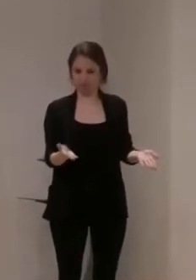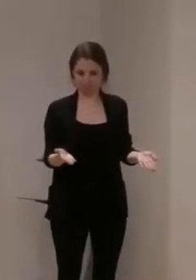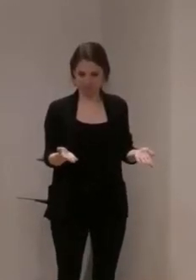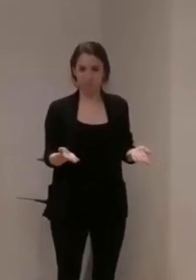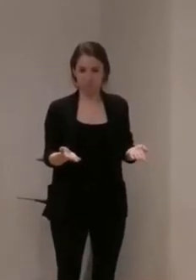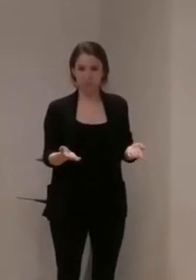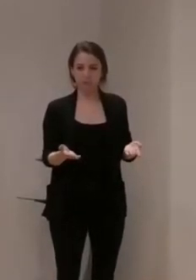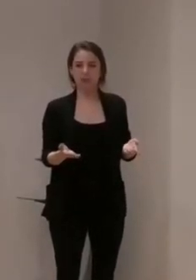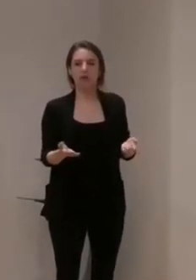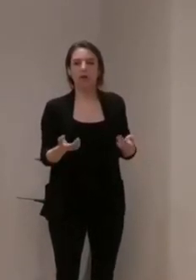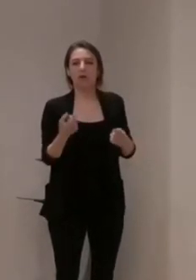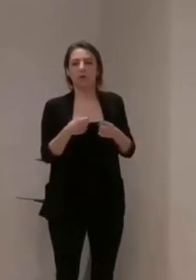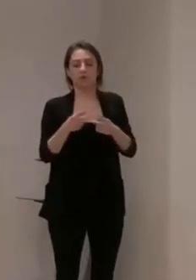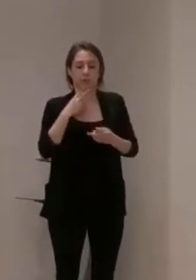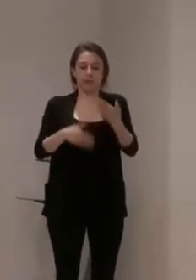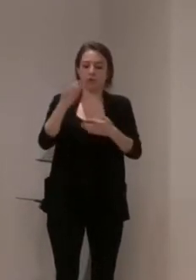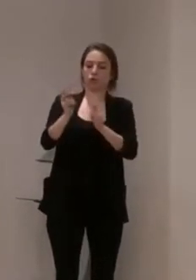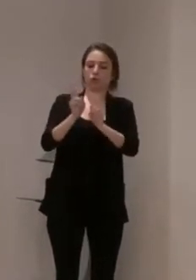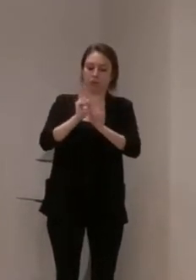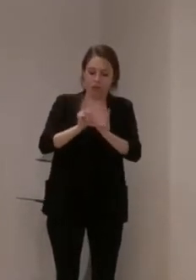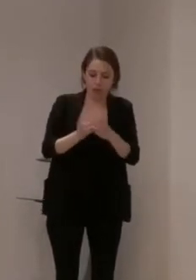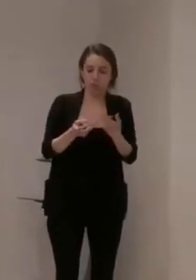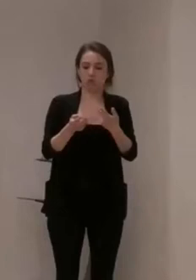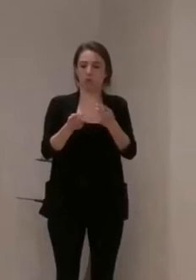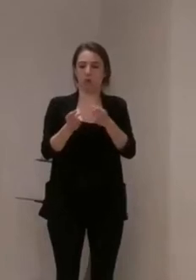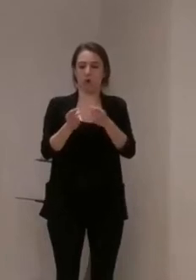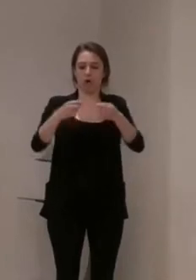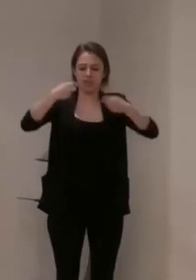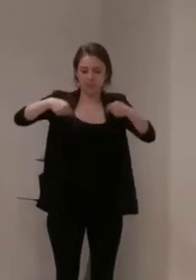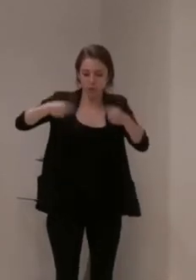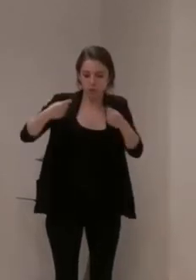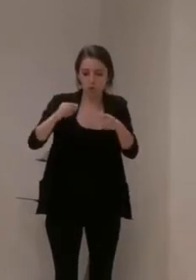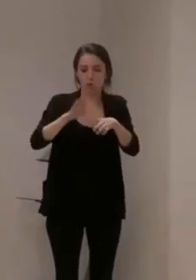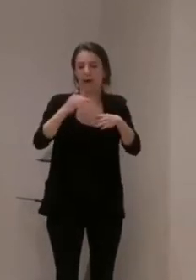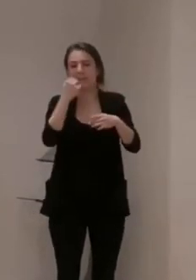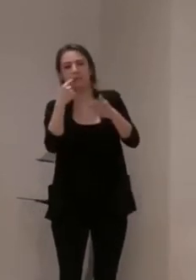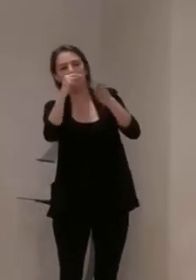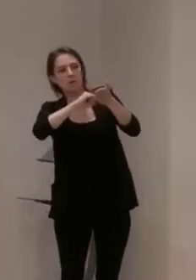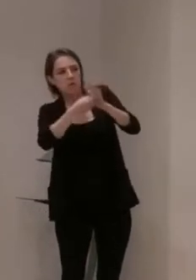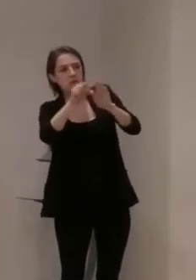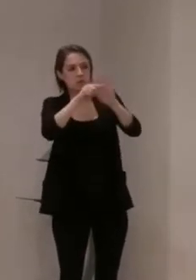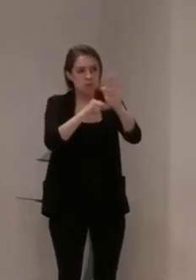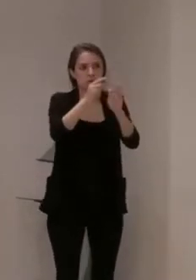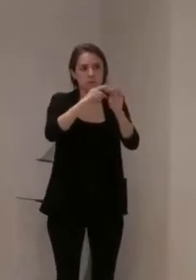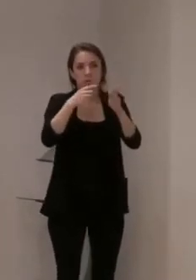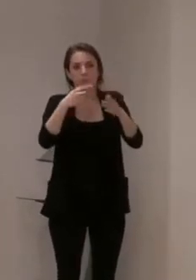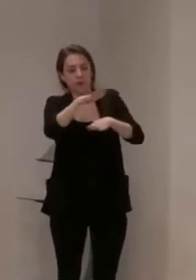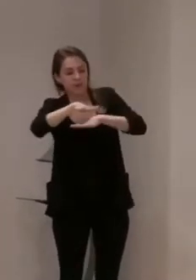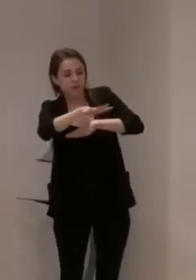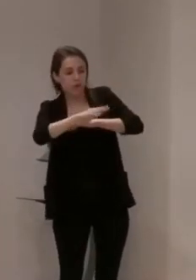possible. És a dir, és perfectament discutible quin seria el seu millor model de gestió, si hauria de ser un